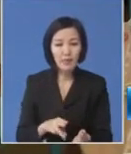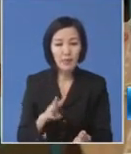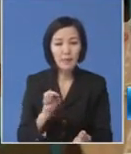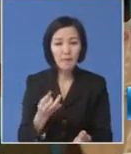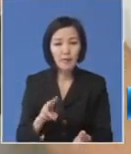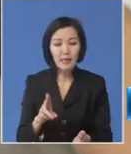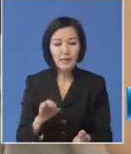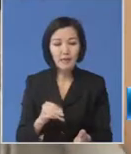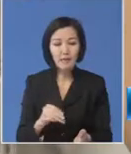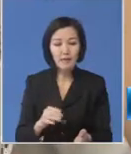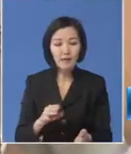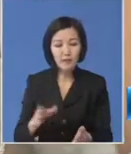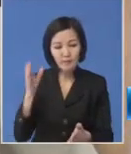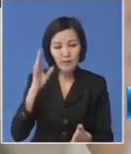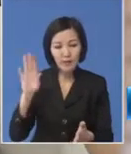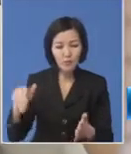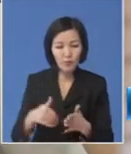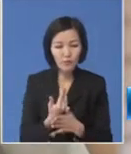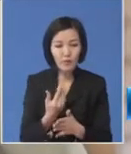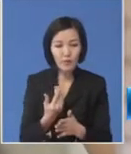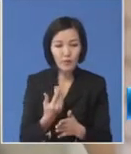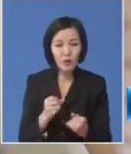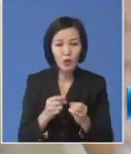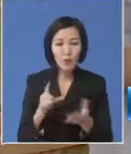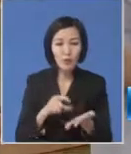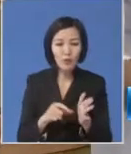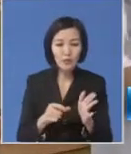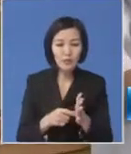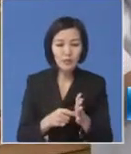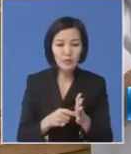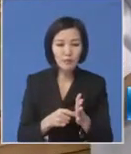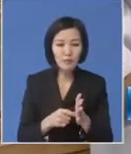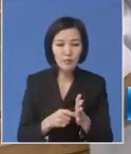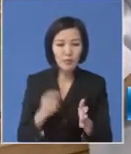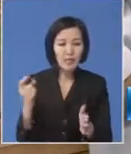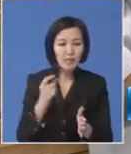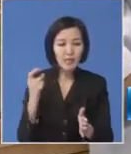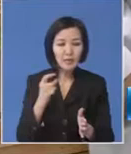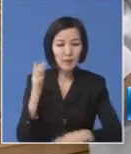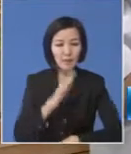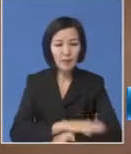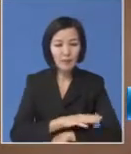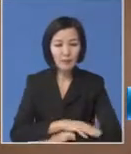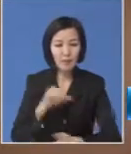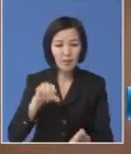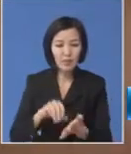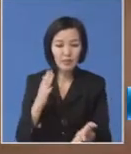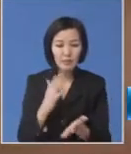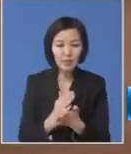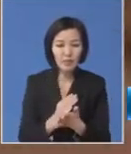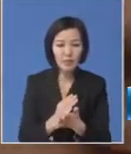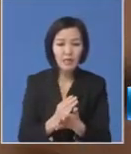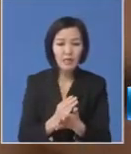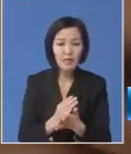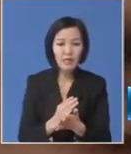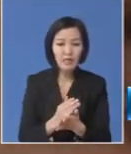атындағы білім инновация есік лицей интернатының 11-ші сынып оқушысы олимпиадаға химия пәні бойынша қатысып жатыр. Күрделі химиялық